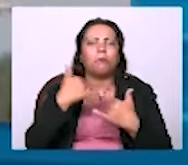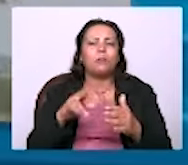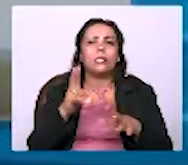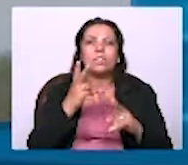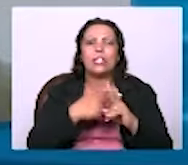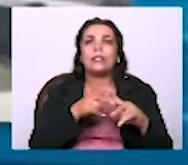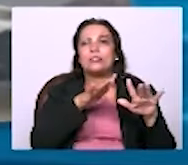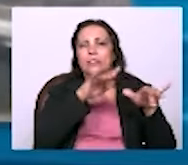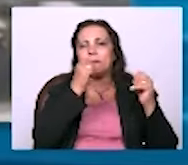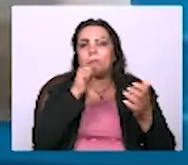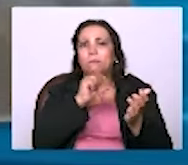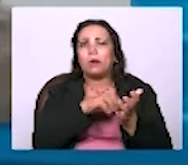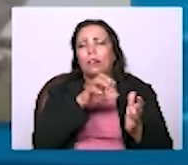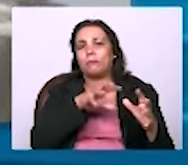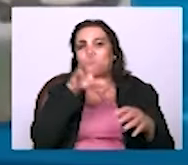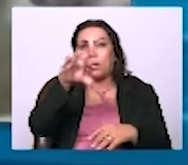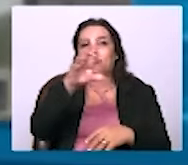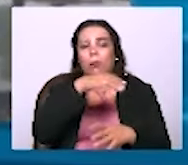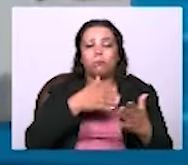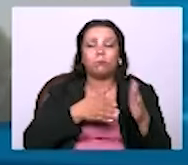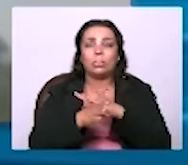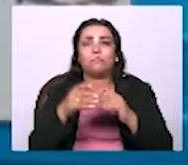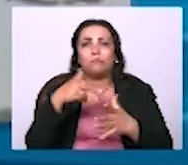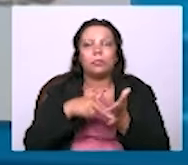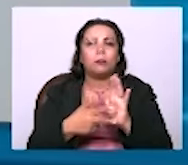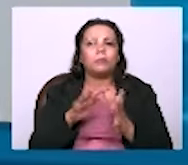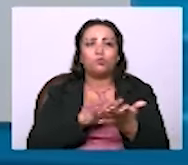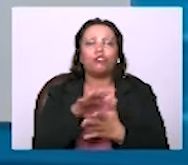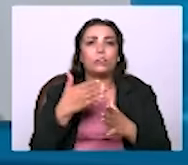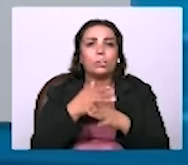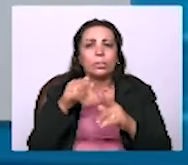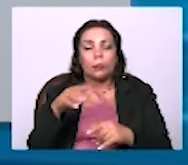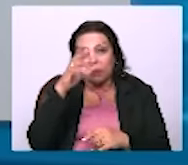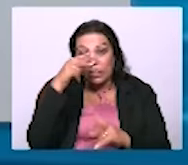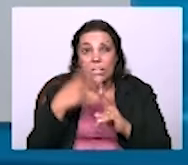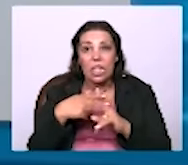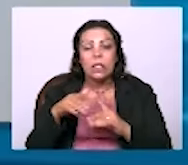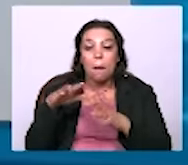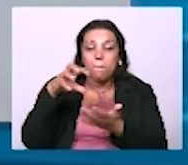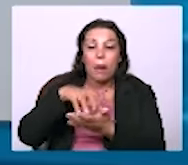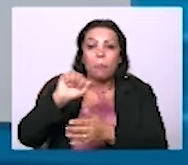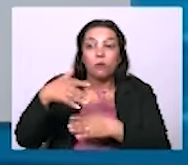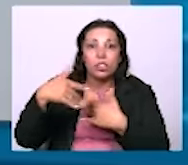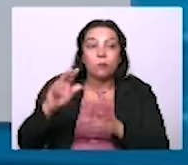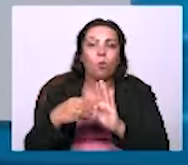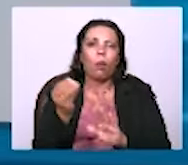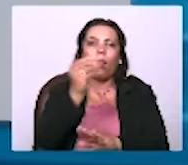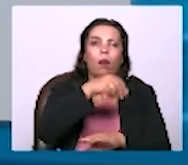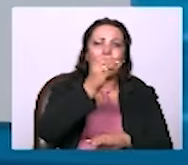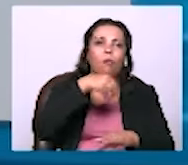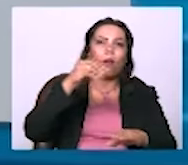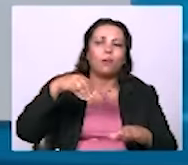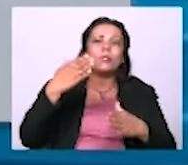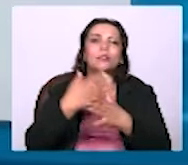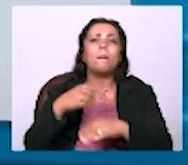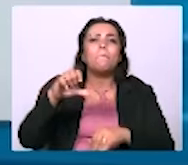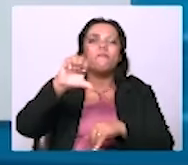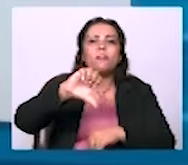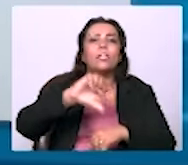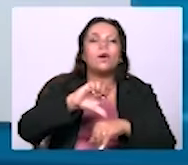بيتضحك من منطقه لمنطقه وده طبعا هيخلق تحديات ذات طبيعه طائفيه لان المناطق في